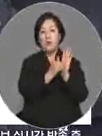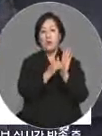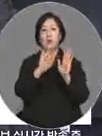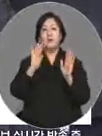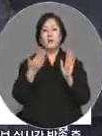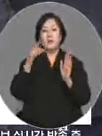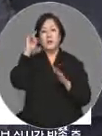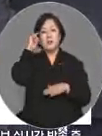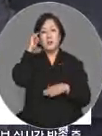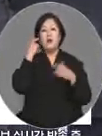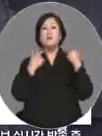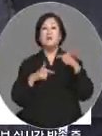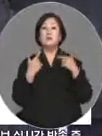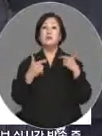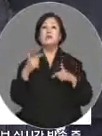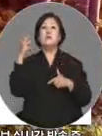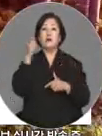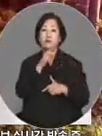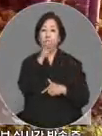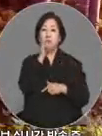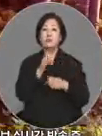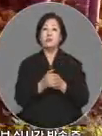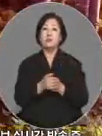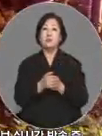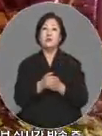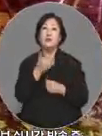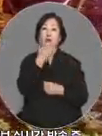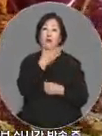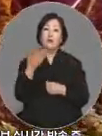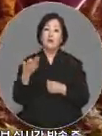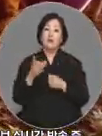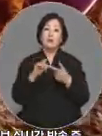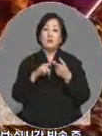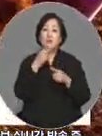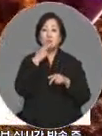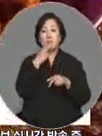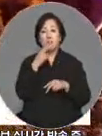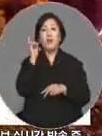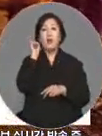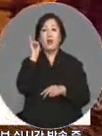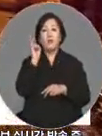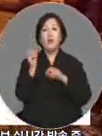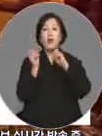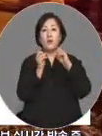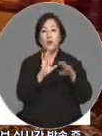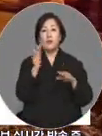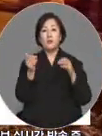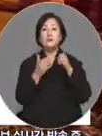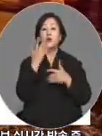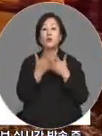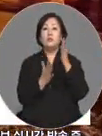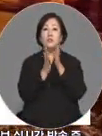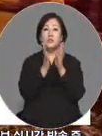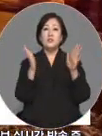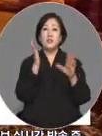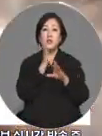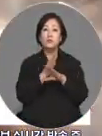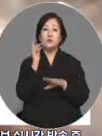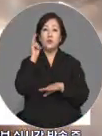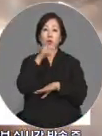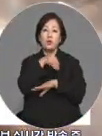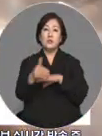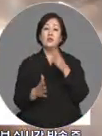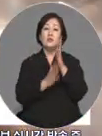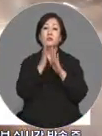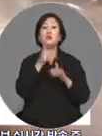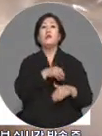마음에 담아 두고 있었는데 수방 당국은 버려진 담배꽁초 에서 불길이 번진 것으로 추정하고 있는데 시민들의